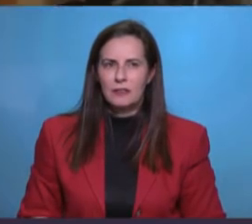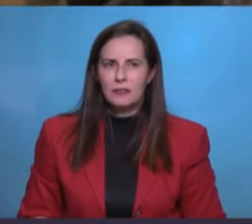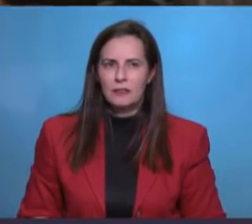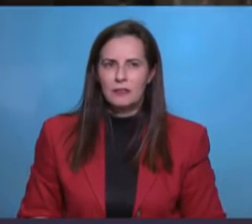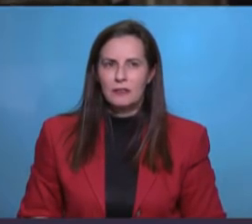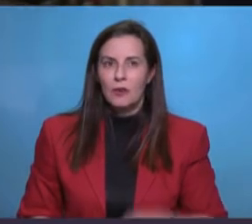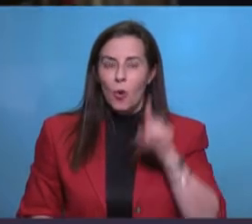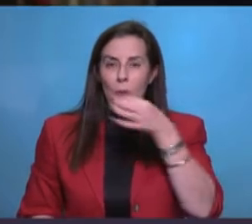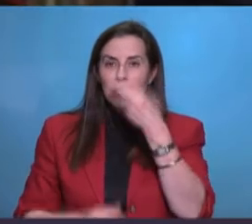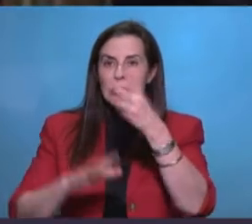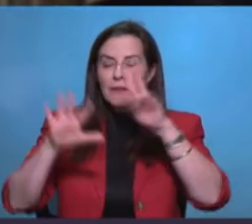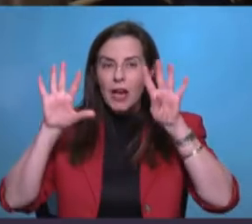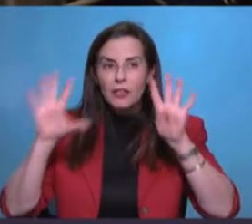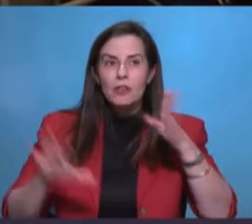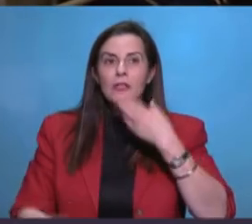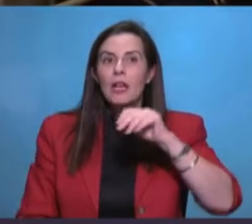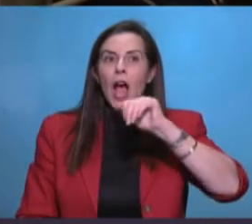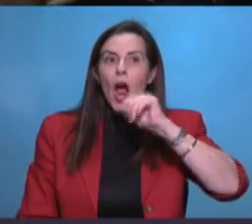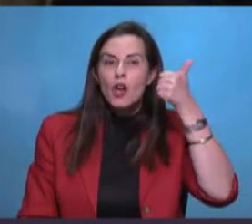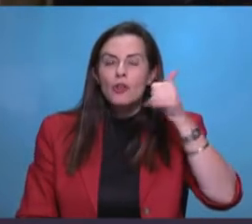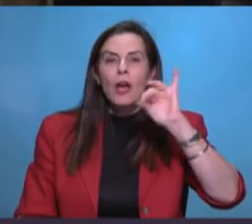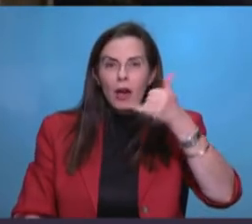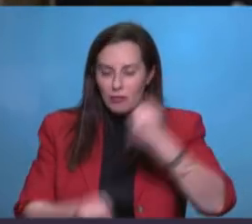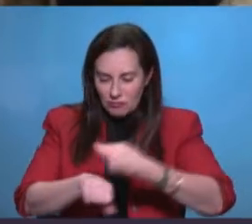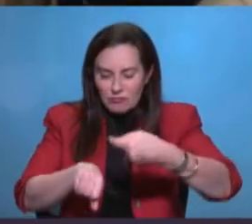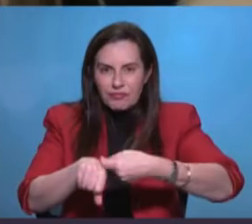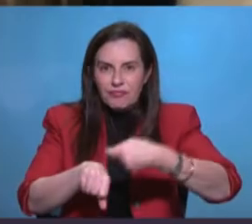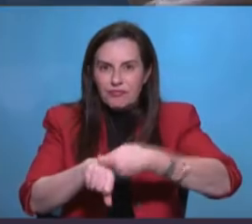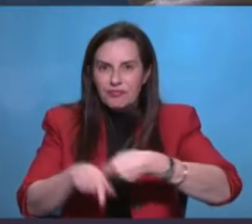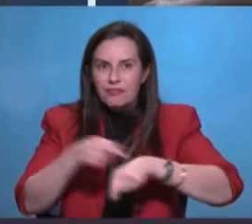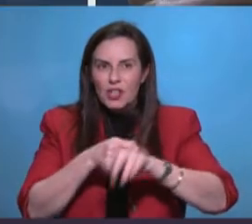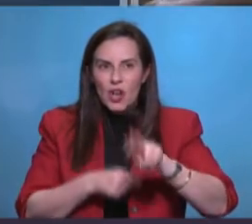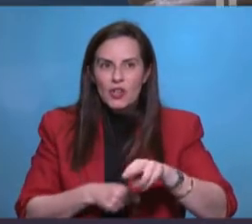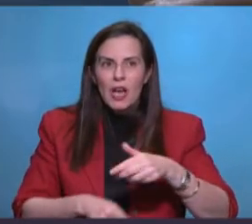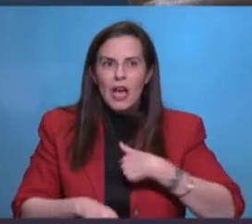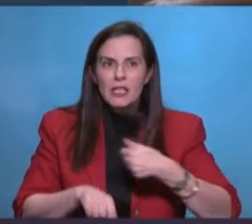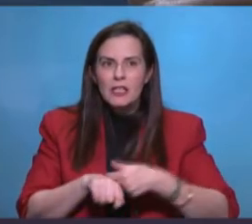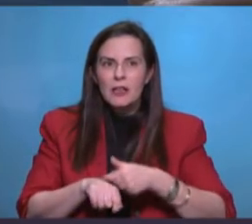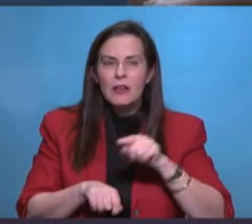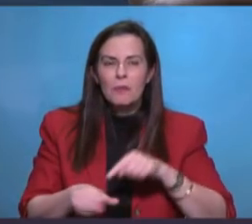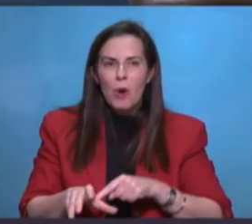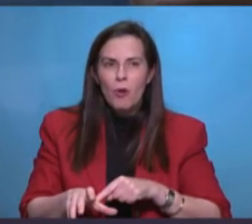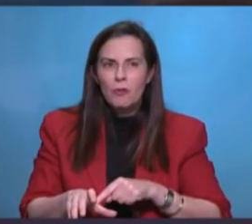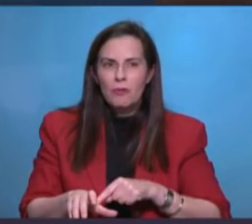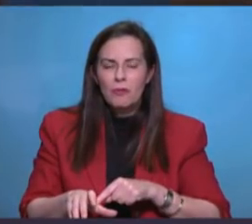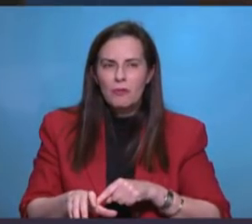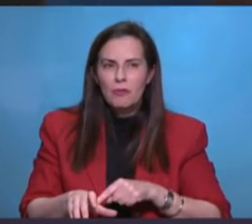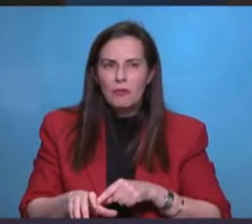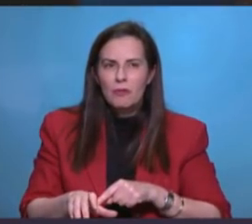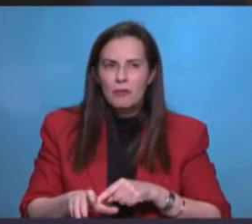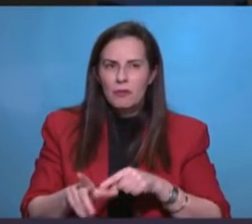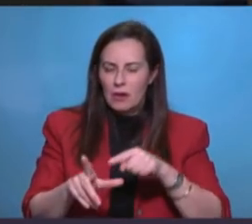עומר בן 29 הוא הישראלי הראשון שהשתיל לעצמו שבבים אלקטרונים. אז אצלי השבבים מושתלים ממש כאן בין